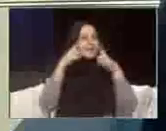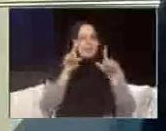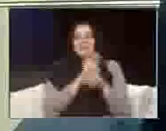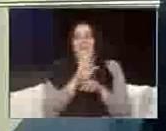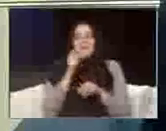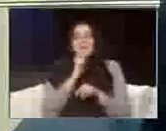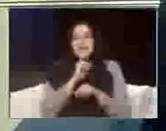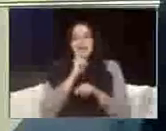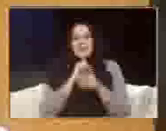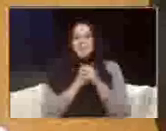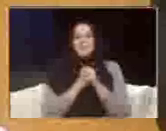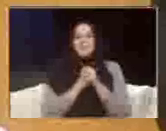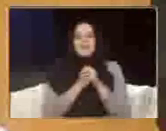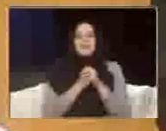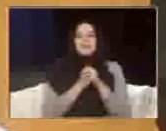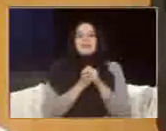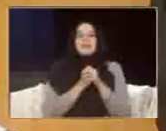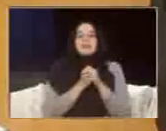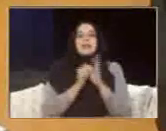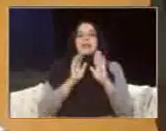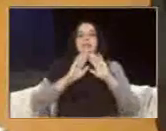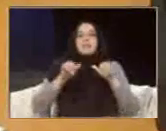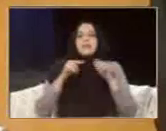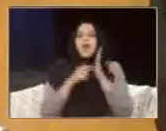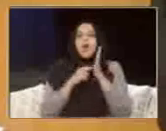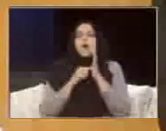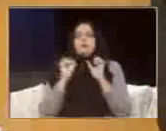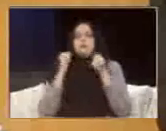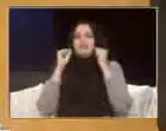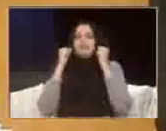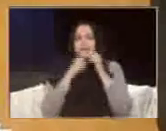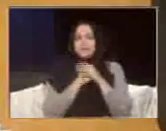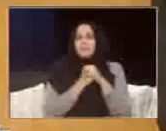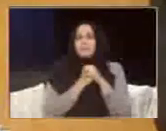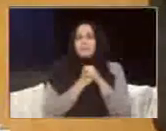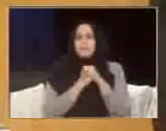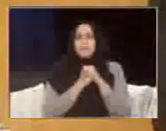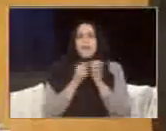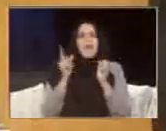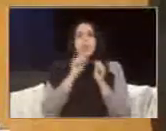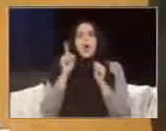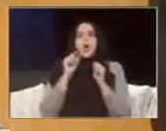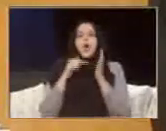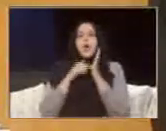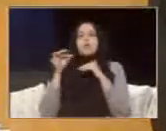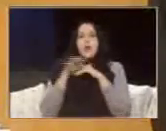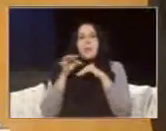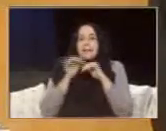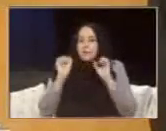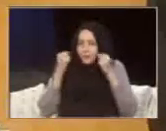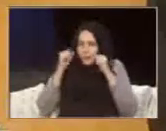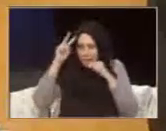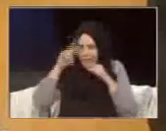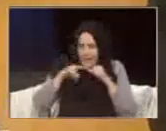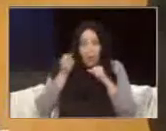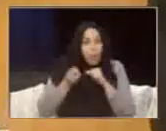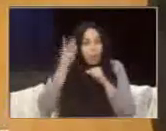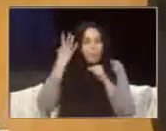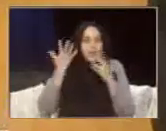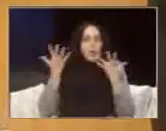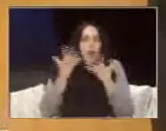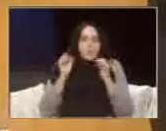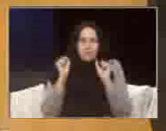أيام. عفوا فايزة، وش الطلاق في حال الغضب؟ لا يقع الطلاق في حال الغضب، لا يقع الطلاق. إذا كان إنسان طلق وهو